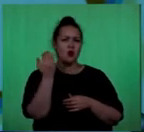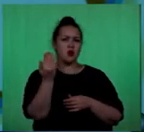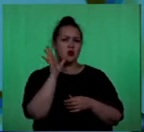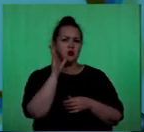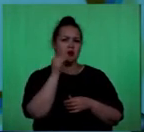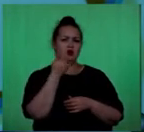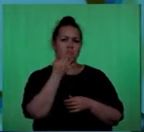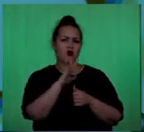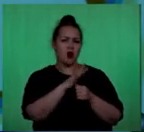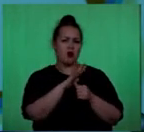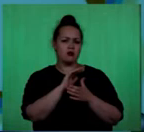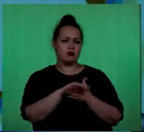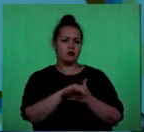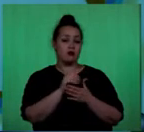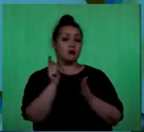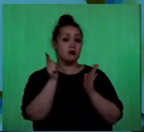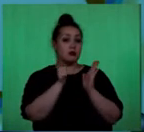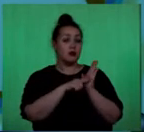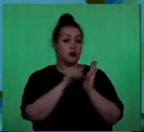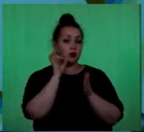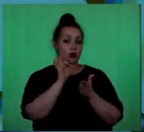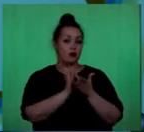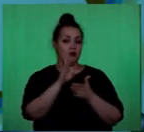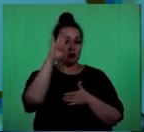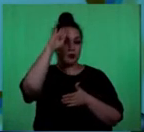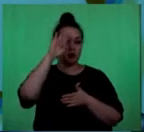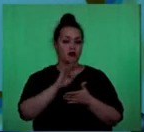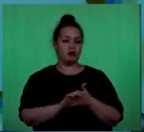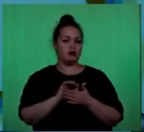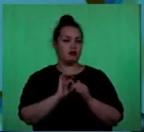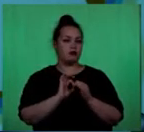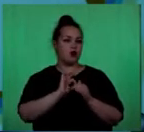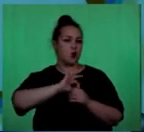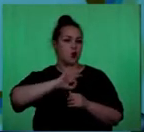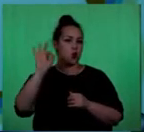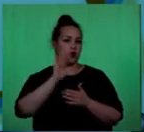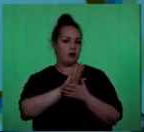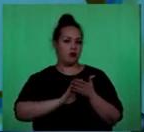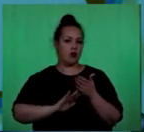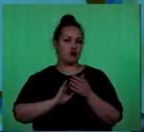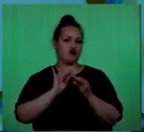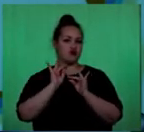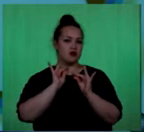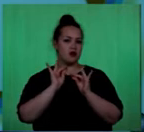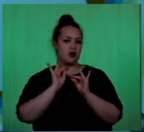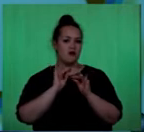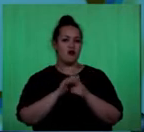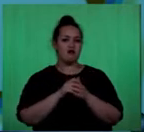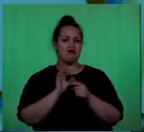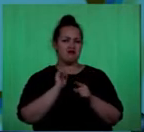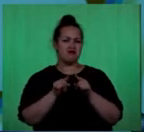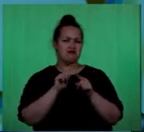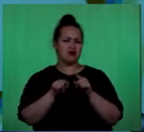спросил карлссон все ответил мальчик отлично продолжим разговор сказал он затем он быстро